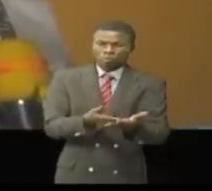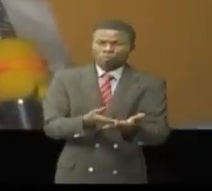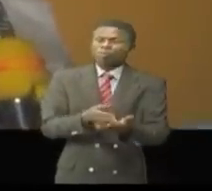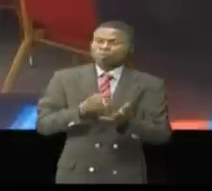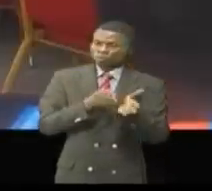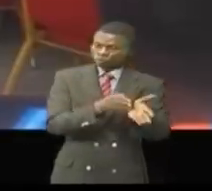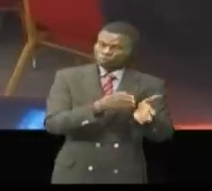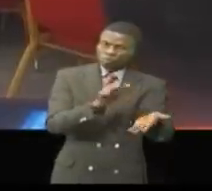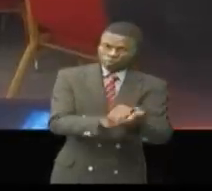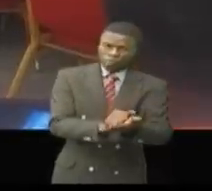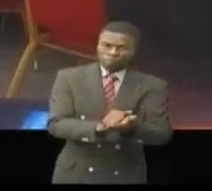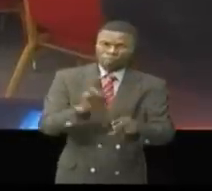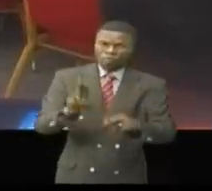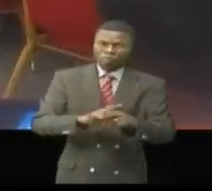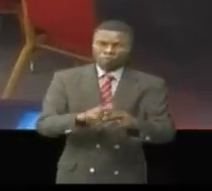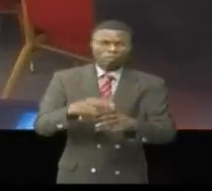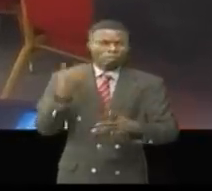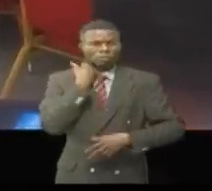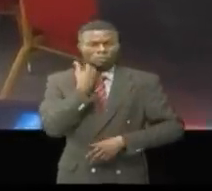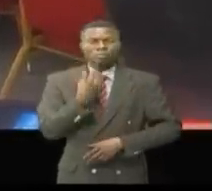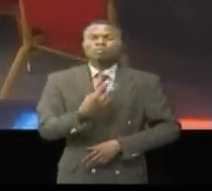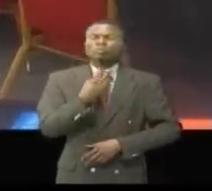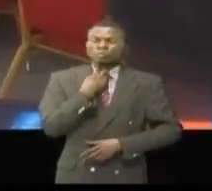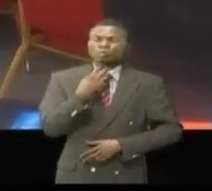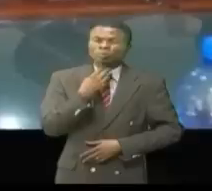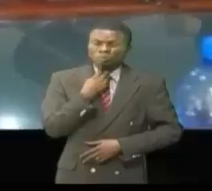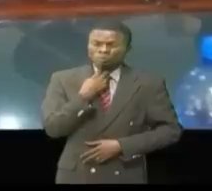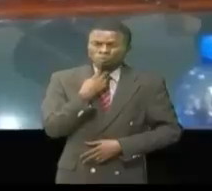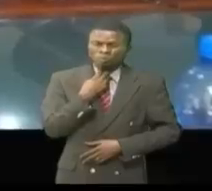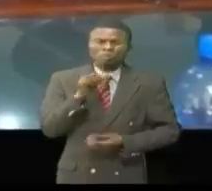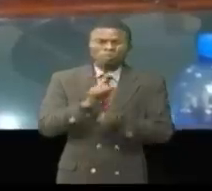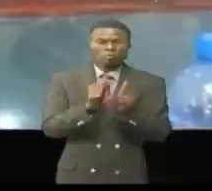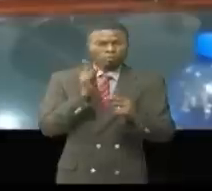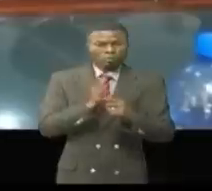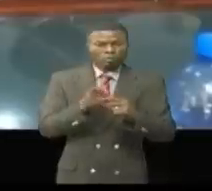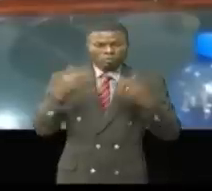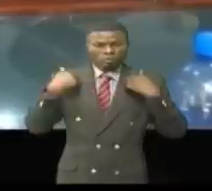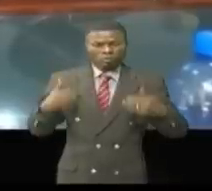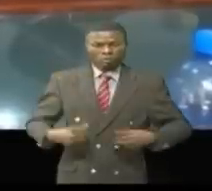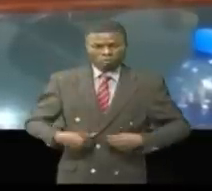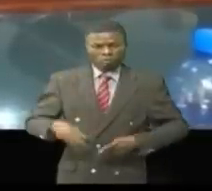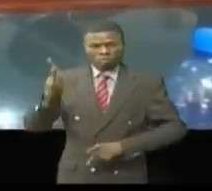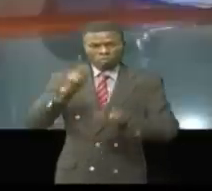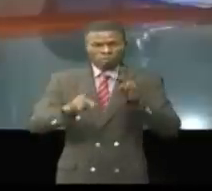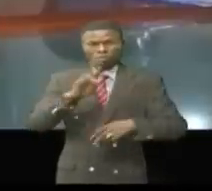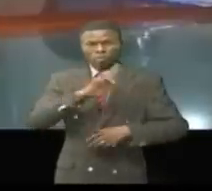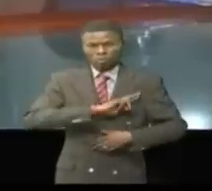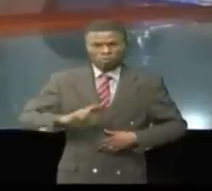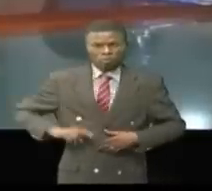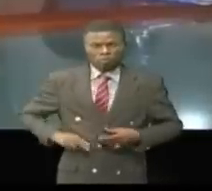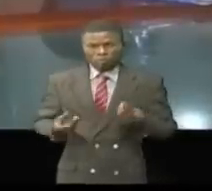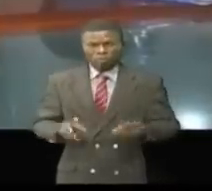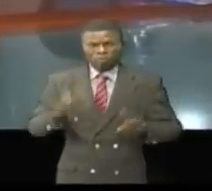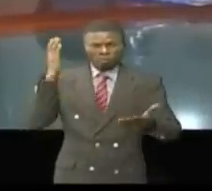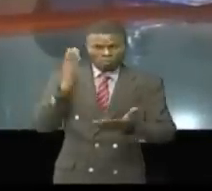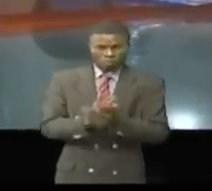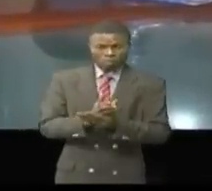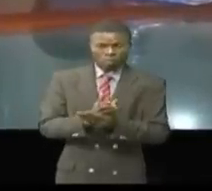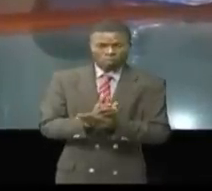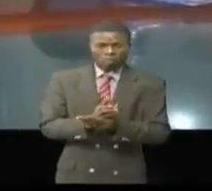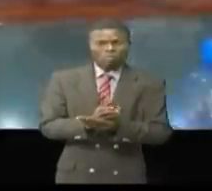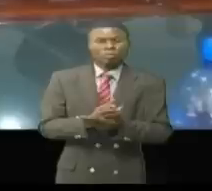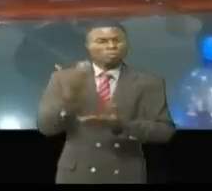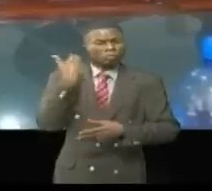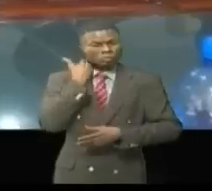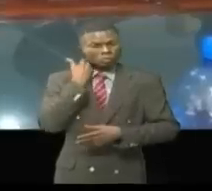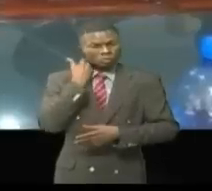respectés. La tuberculose reste un véritable problème de santé publique en RDC. Lutter contre cette maladie qui